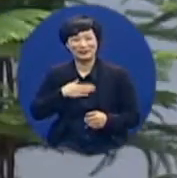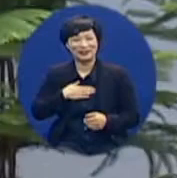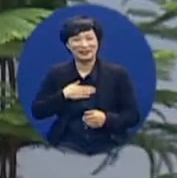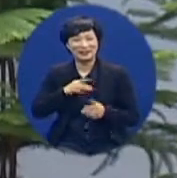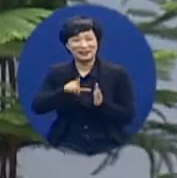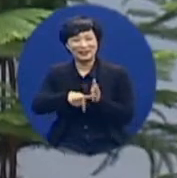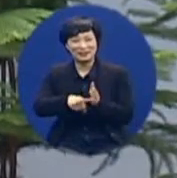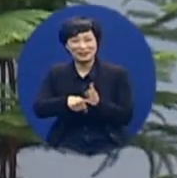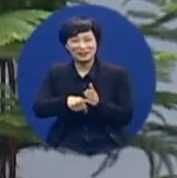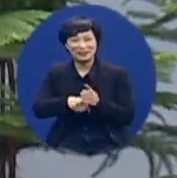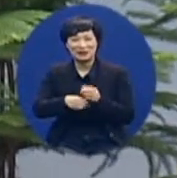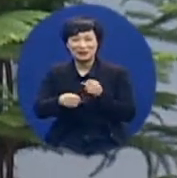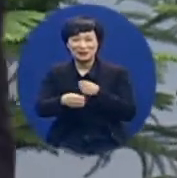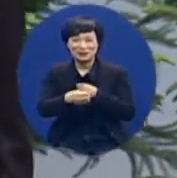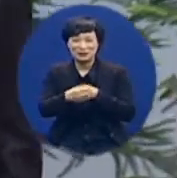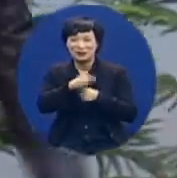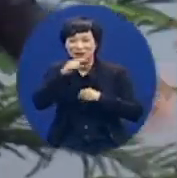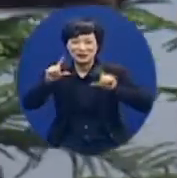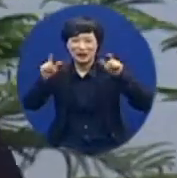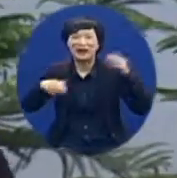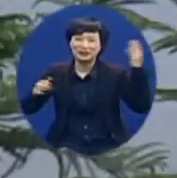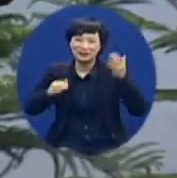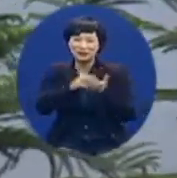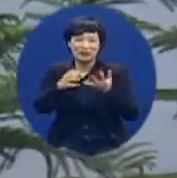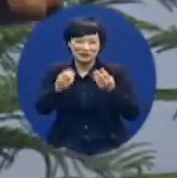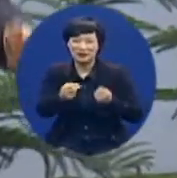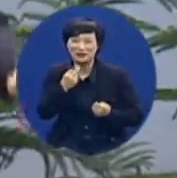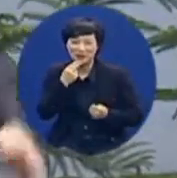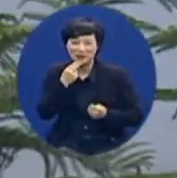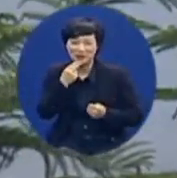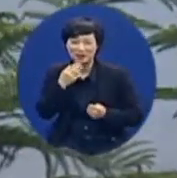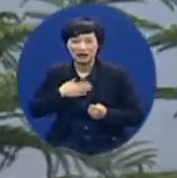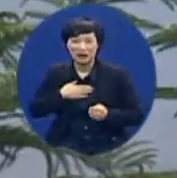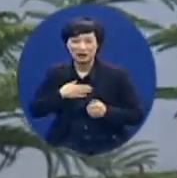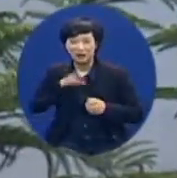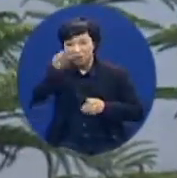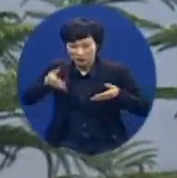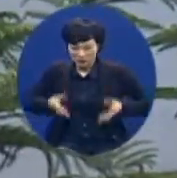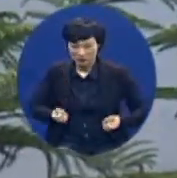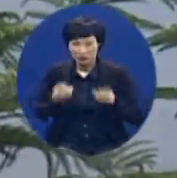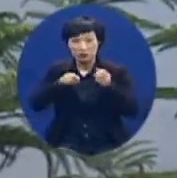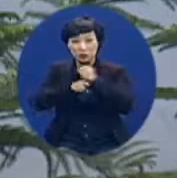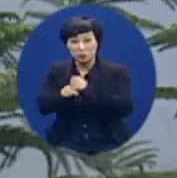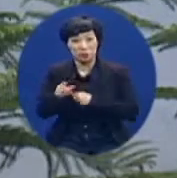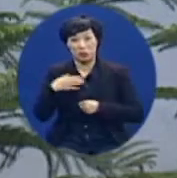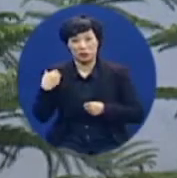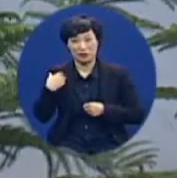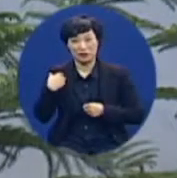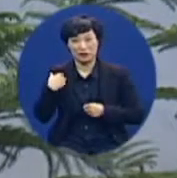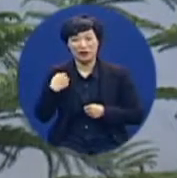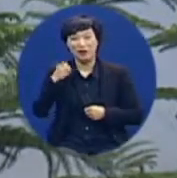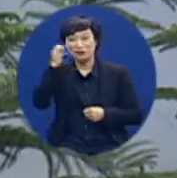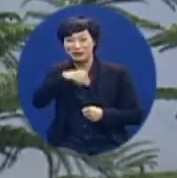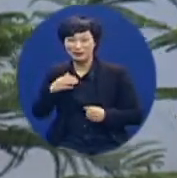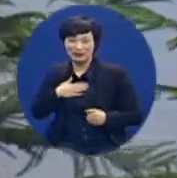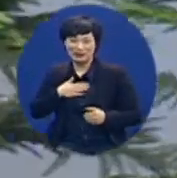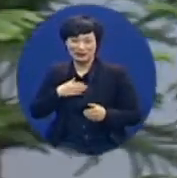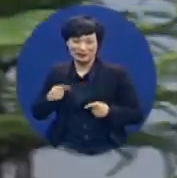없으니까 나와서 그냥 성탄이 무엇인지도 모르고 그냥 그냥 노래하다 들어가는